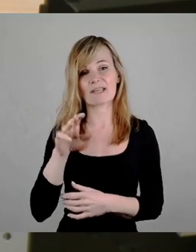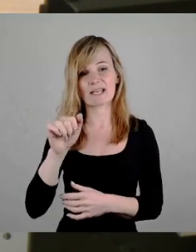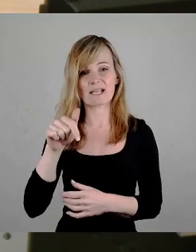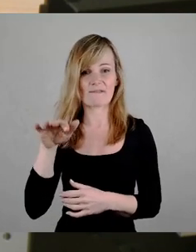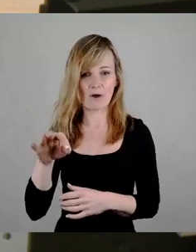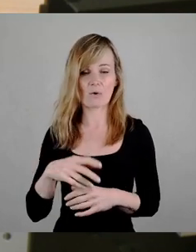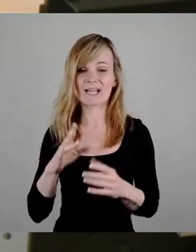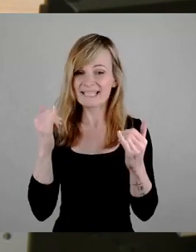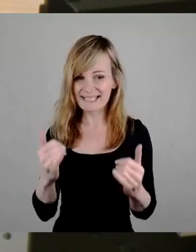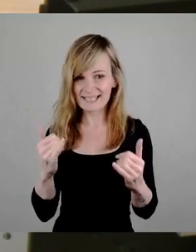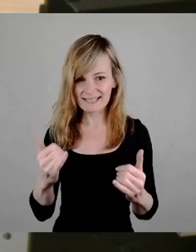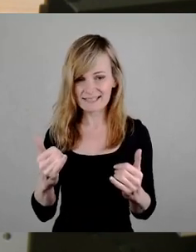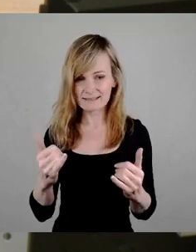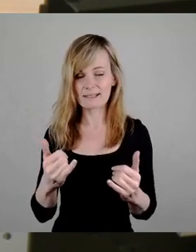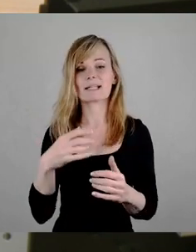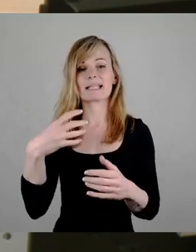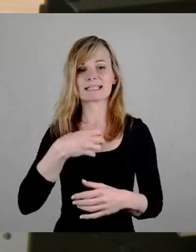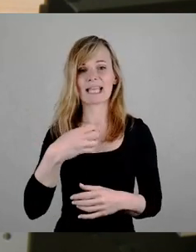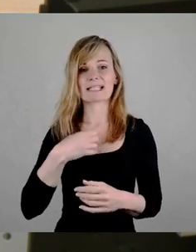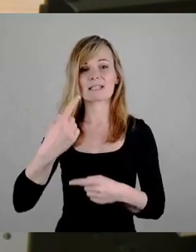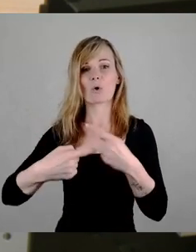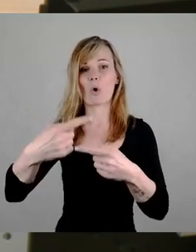Dresden Rollt an der Spitze der Dresdner SkatesportlerInnen.